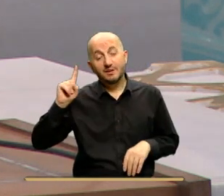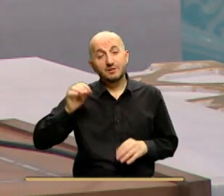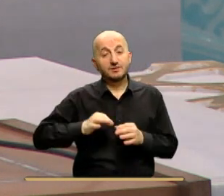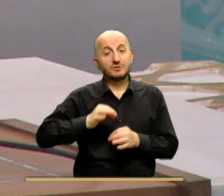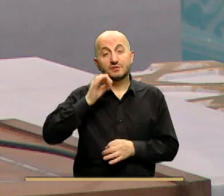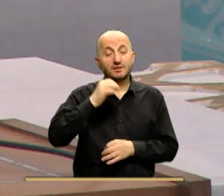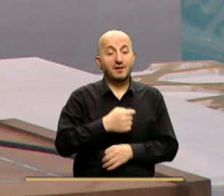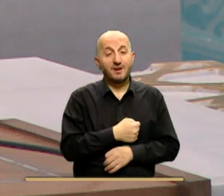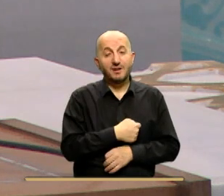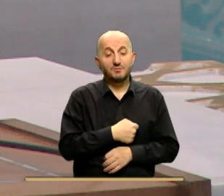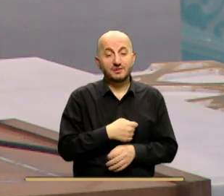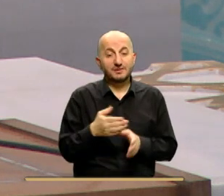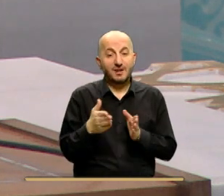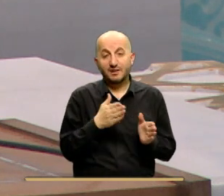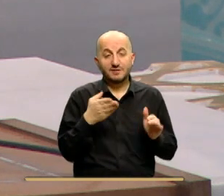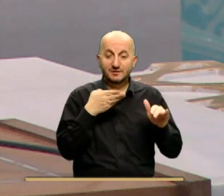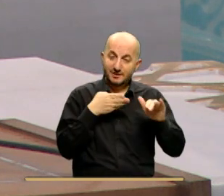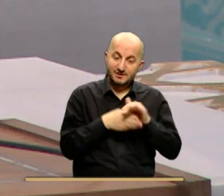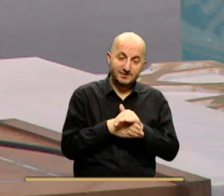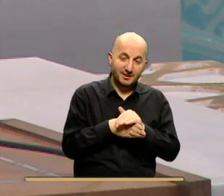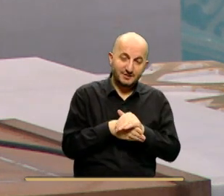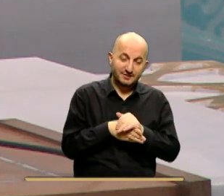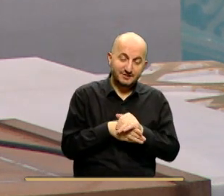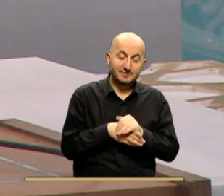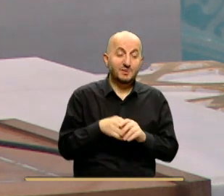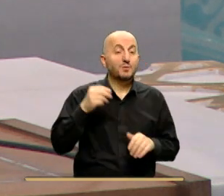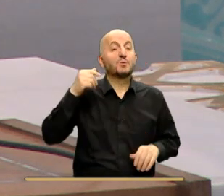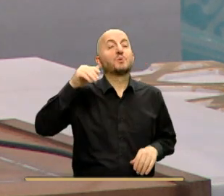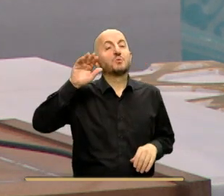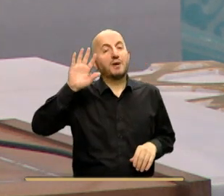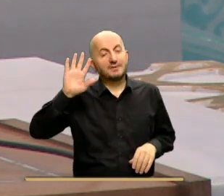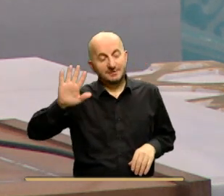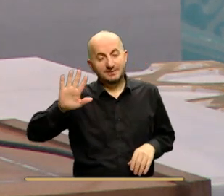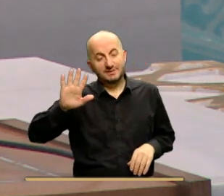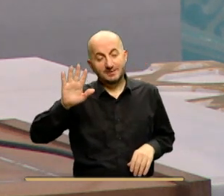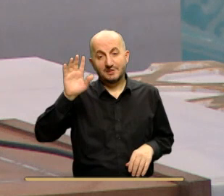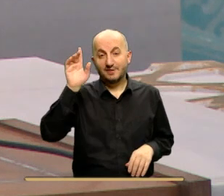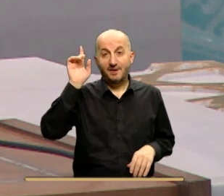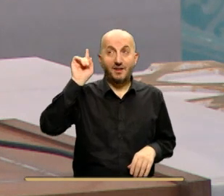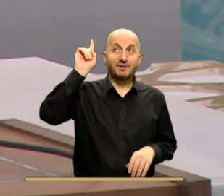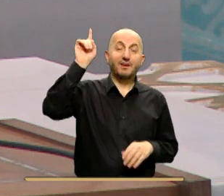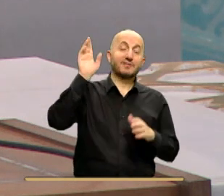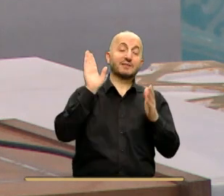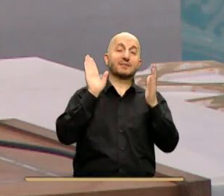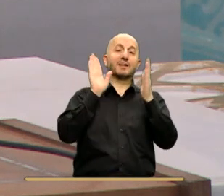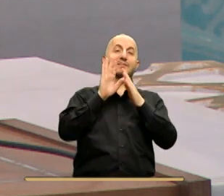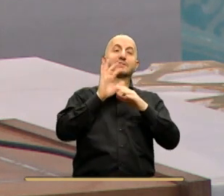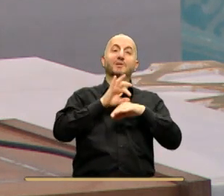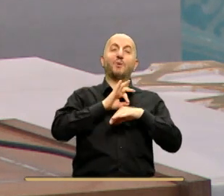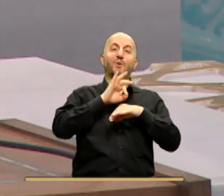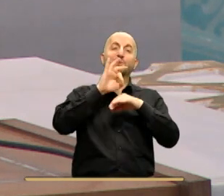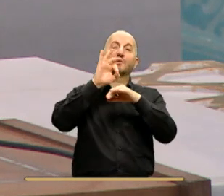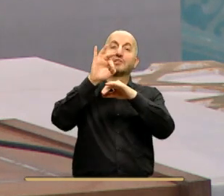ile kalbinin arasına girer. Unutmayın ki onun huzuruna